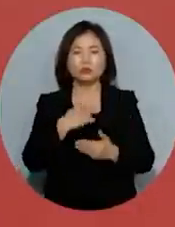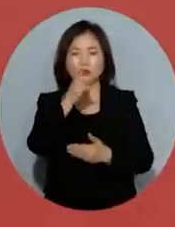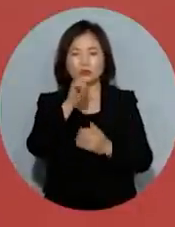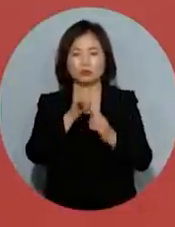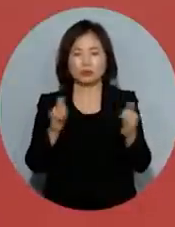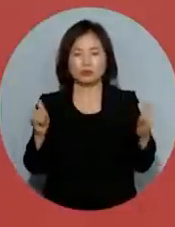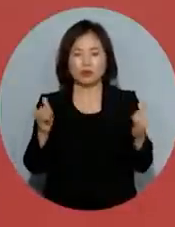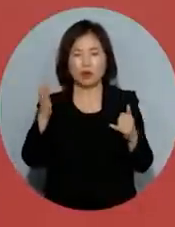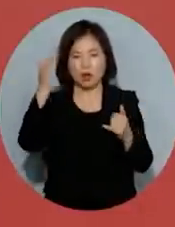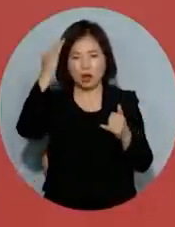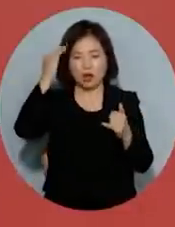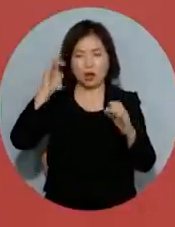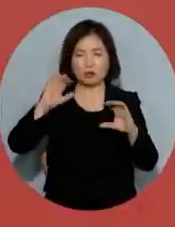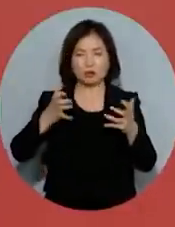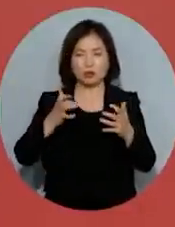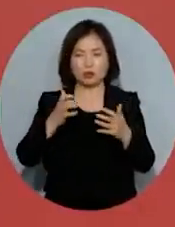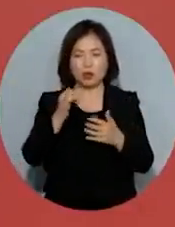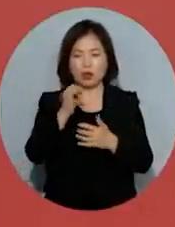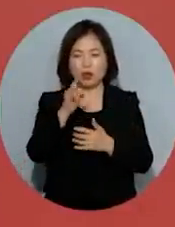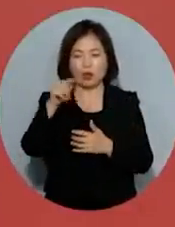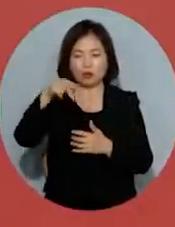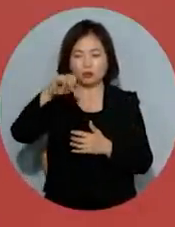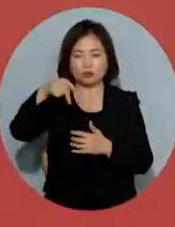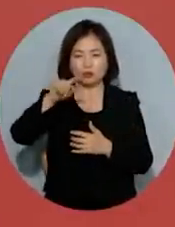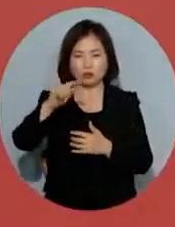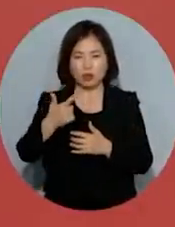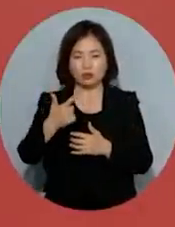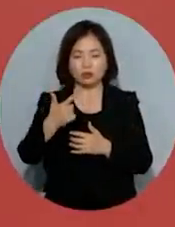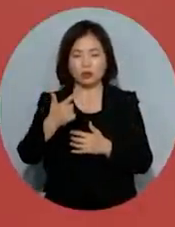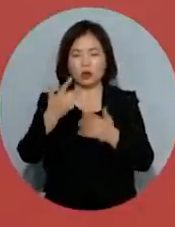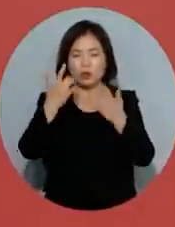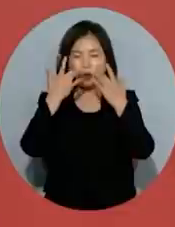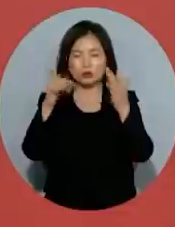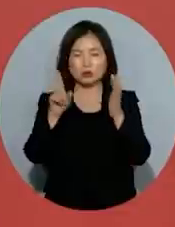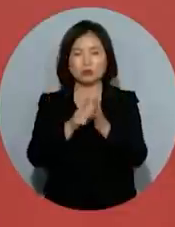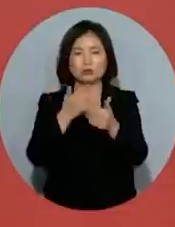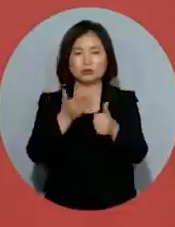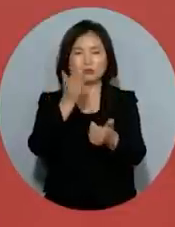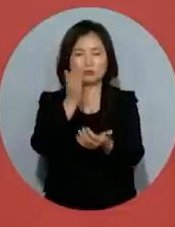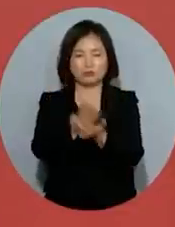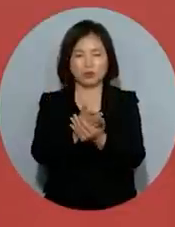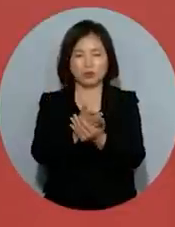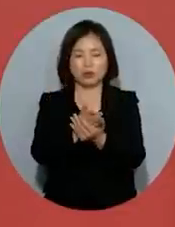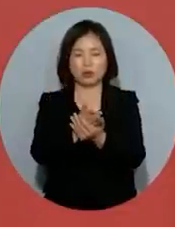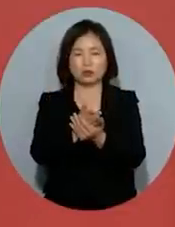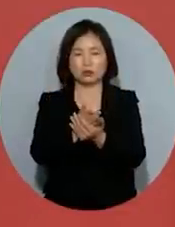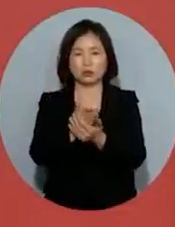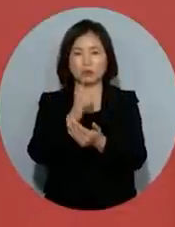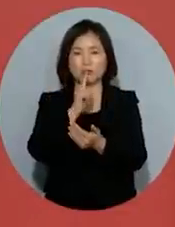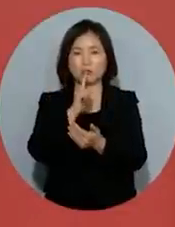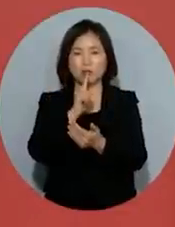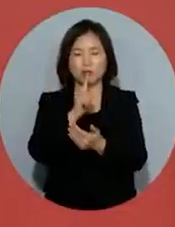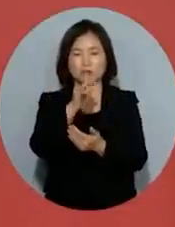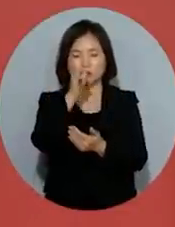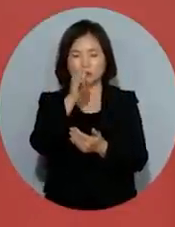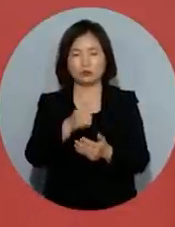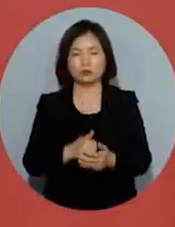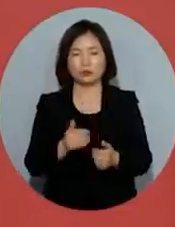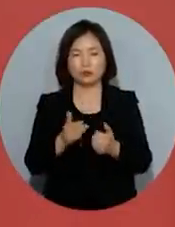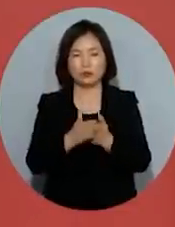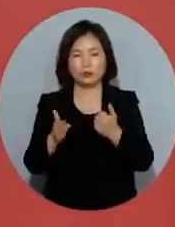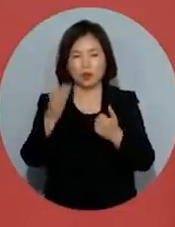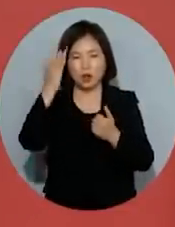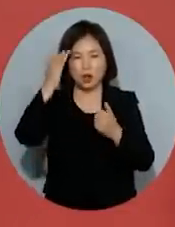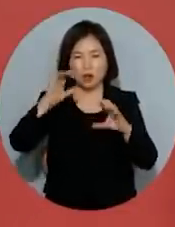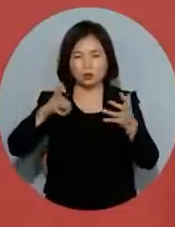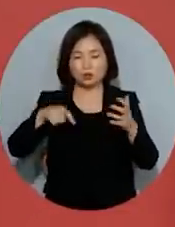이거 한국에 해구상 제공 확신을 주지 말아야 한다고 주장을 하기 시작했어요. 그만큼